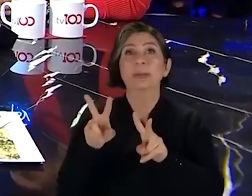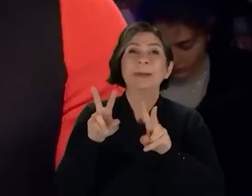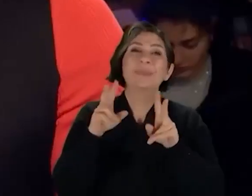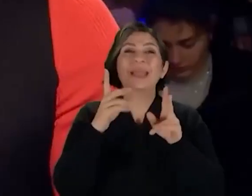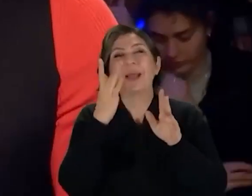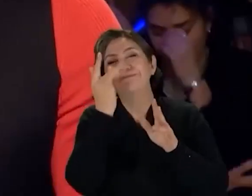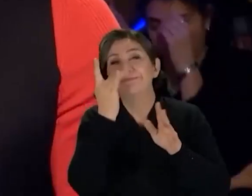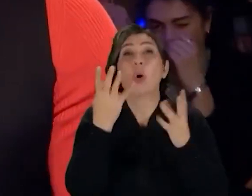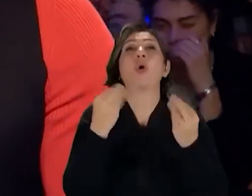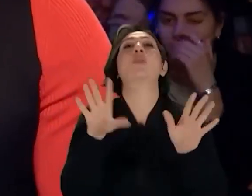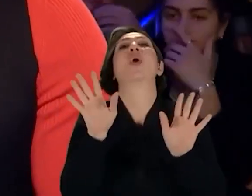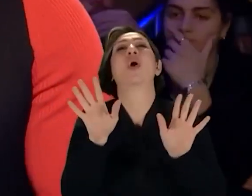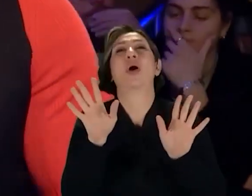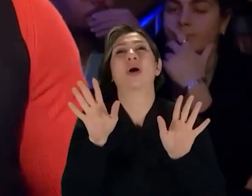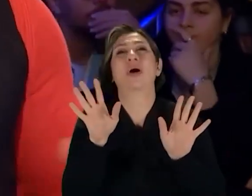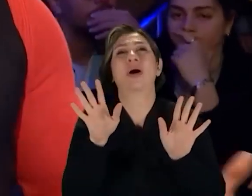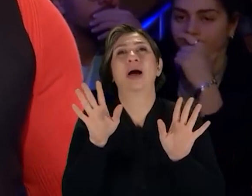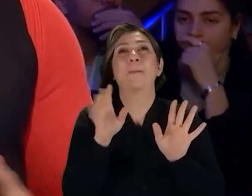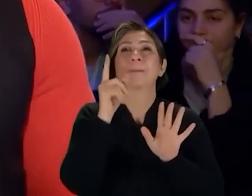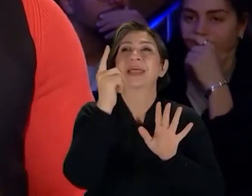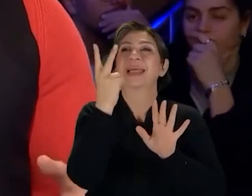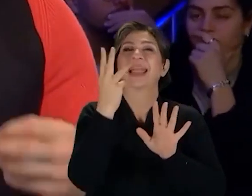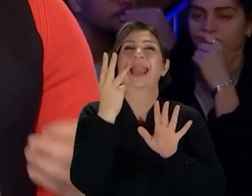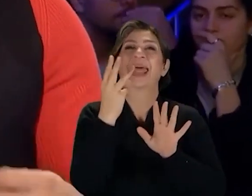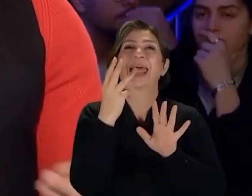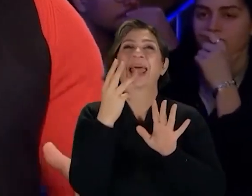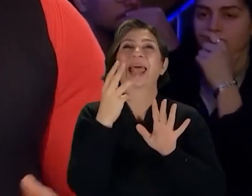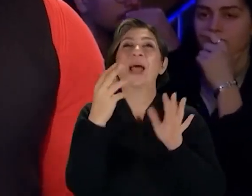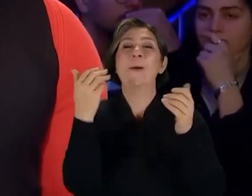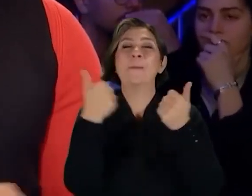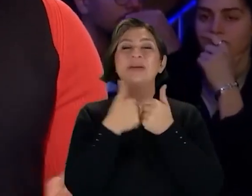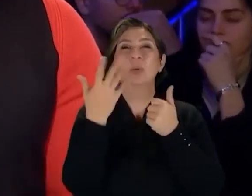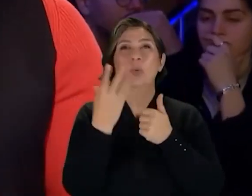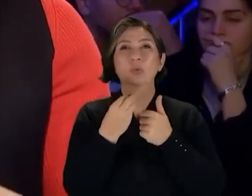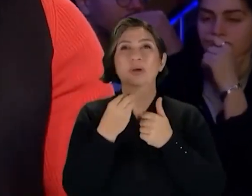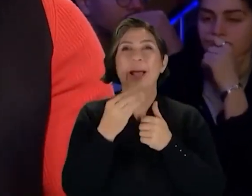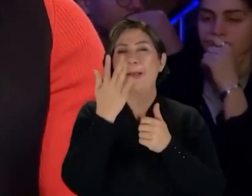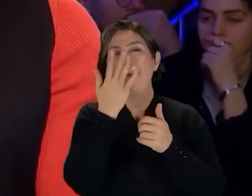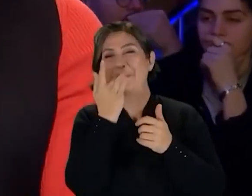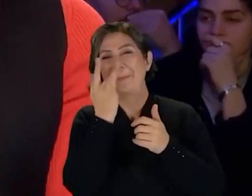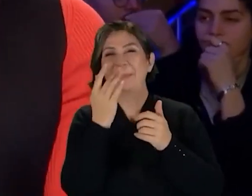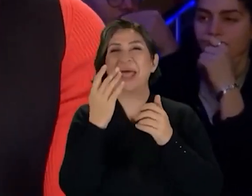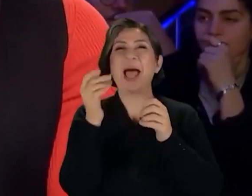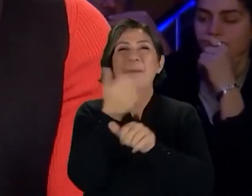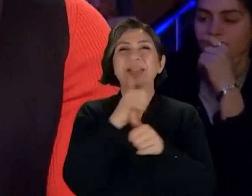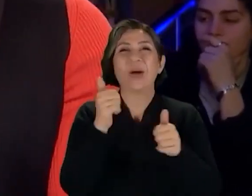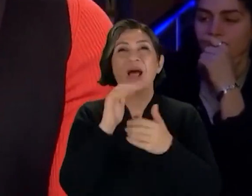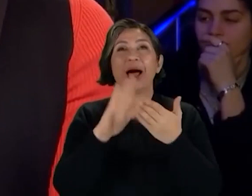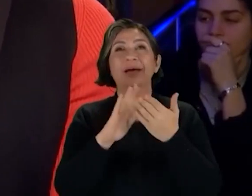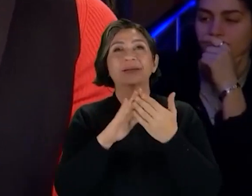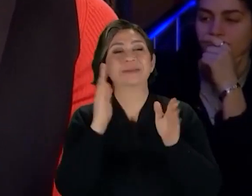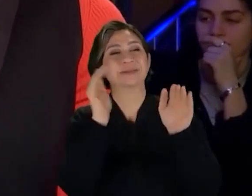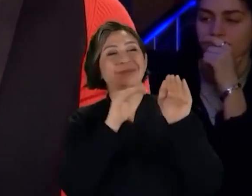mış gibi olmuyormuş abi dedi bu olmuyor bir iki tane Maço oldu yalandan Hani amatör karşılaşması